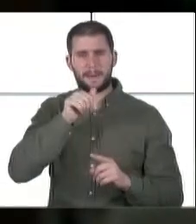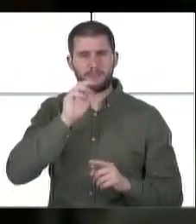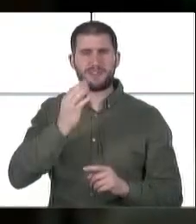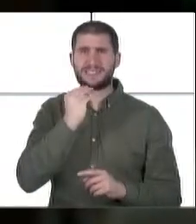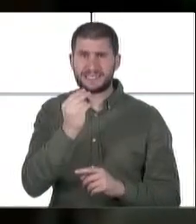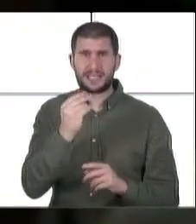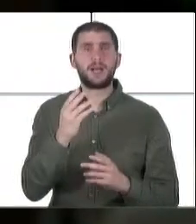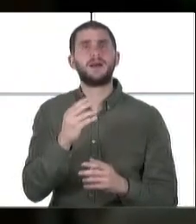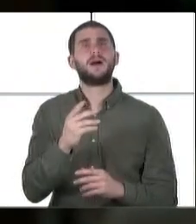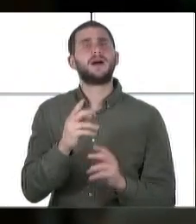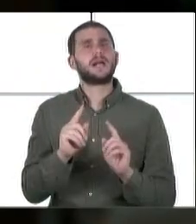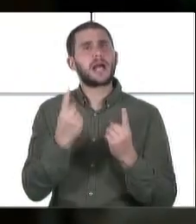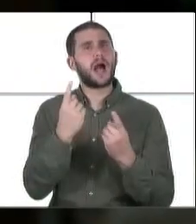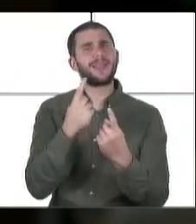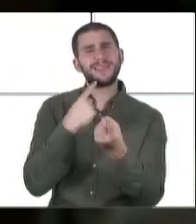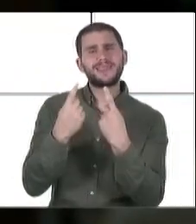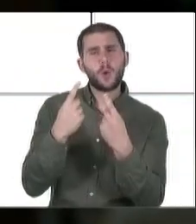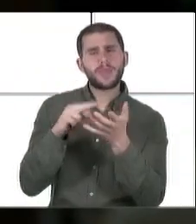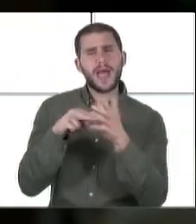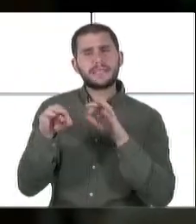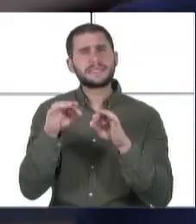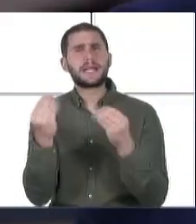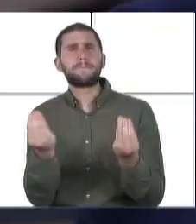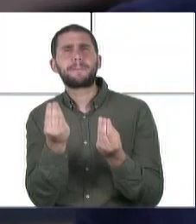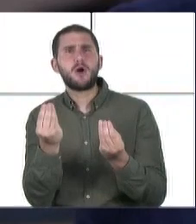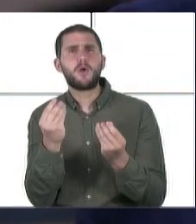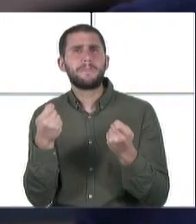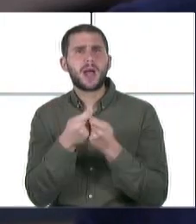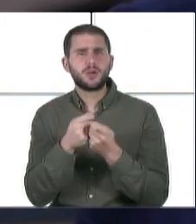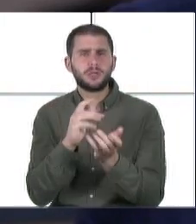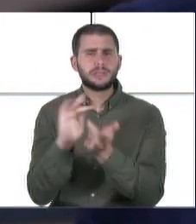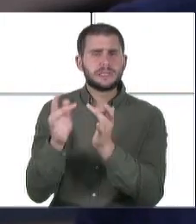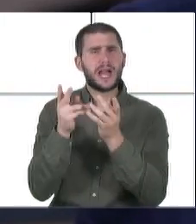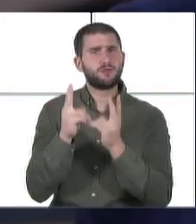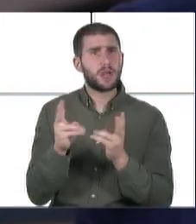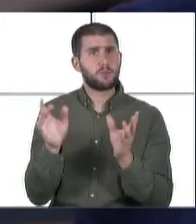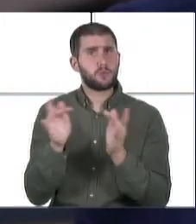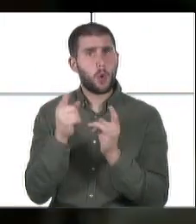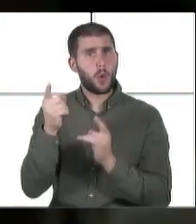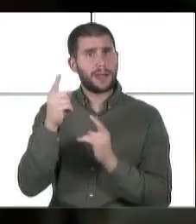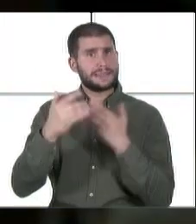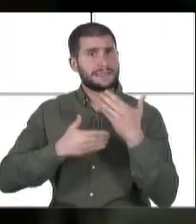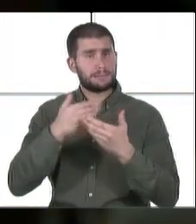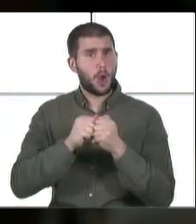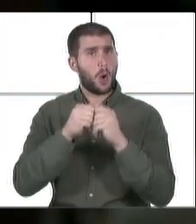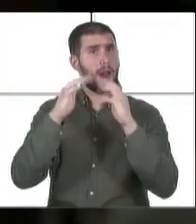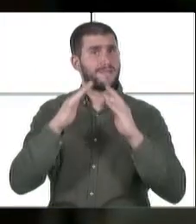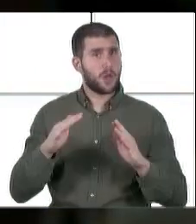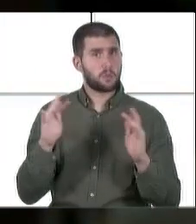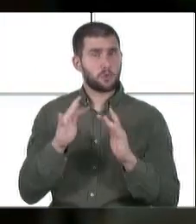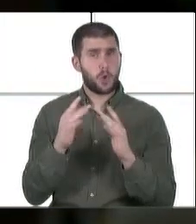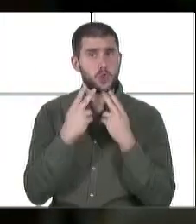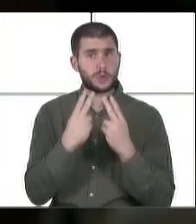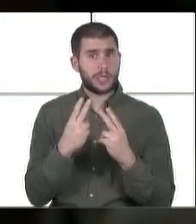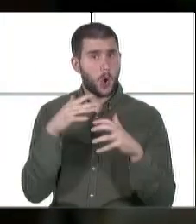ניצול. נערך איזשהו דיון אסטרטגי לגבי החיכוך האפשרי מול חיזבאללה, מול לבנון, מול התוצאות